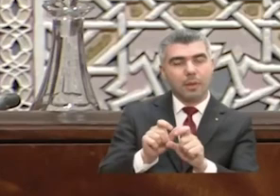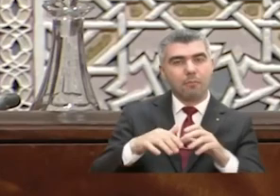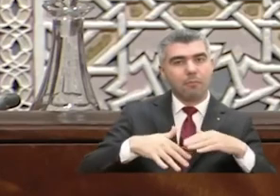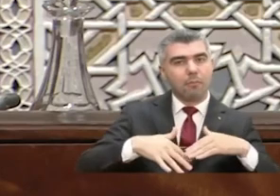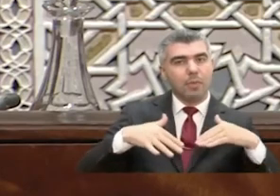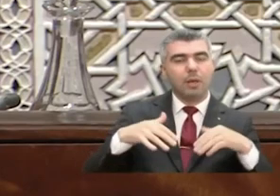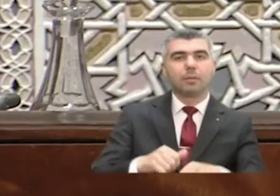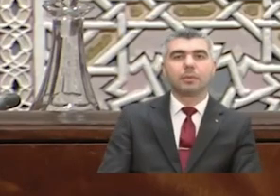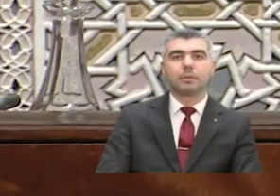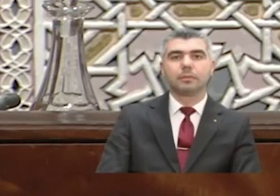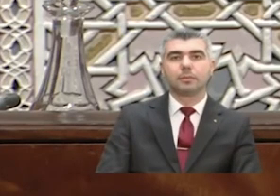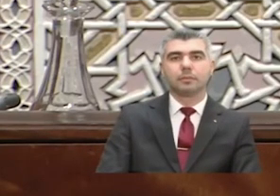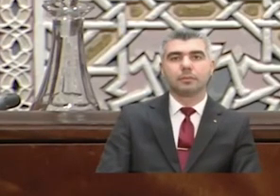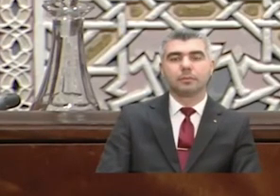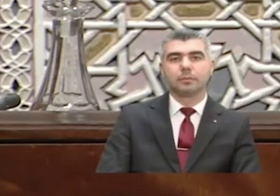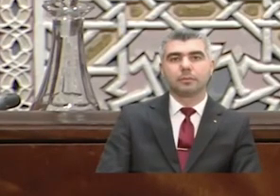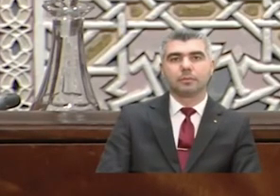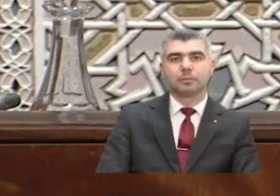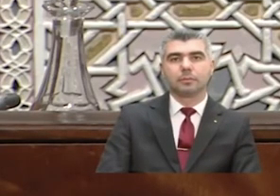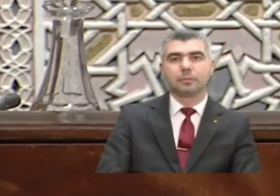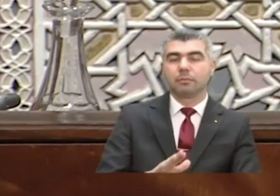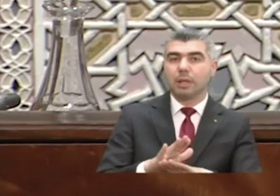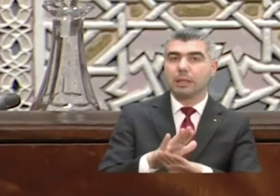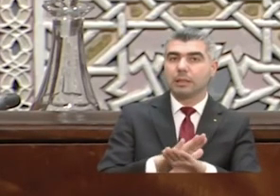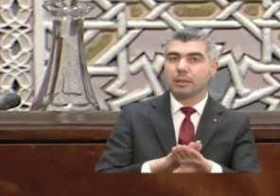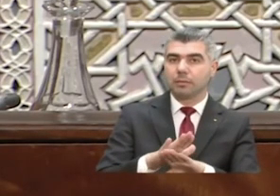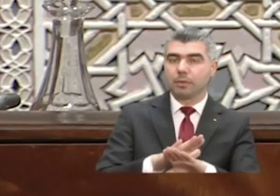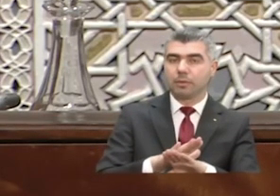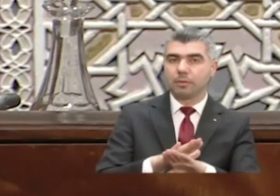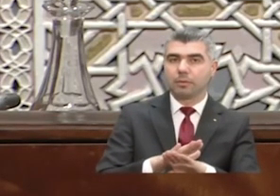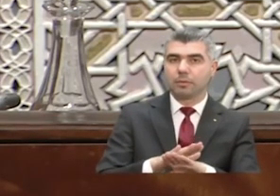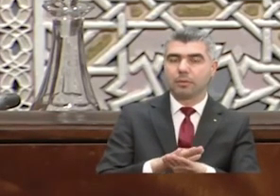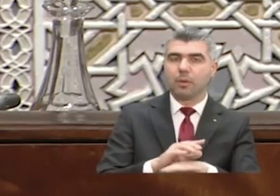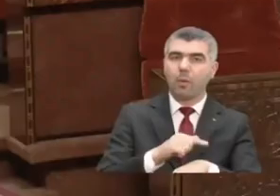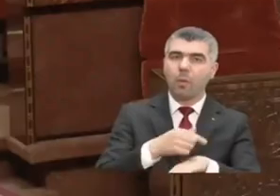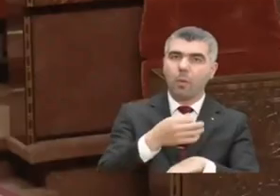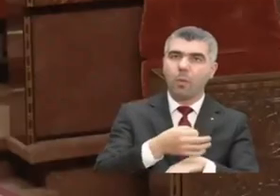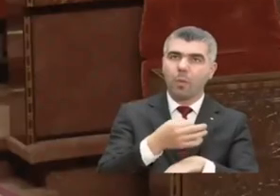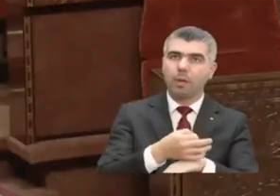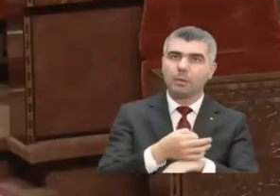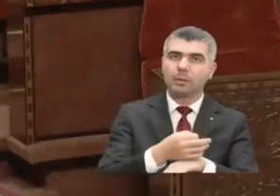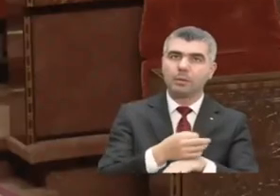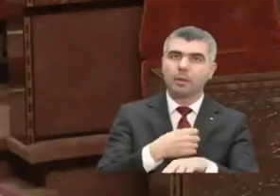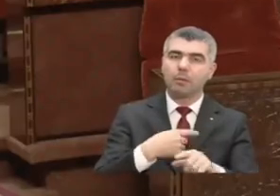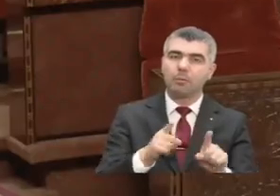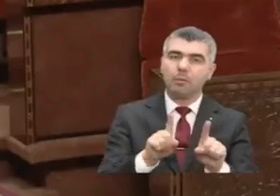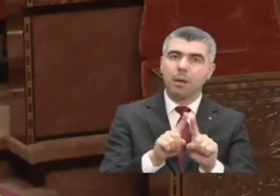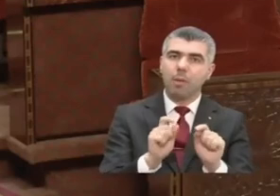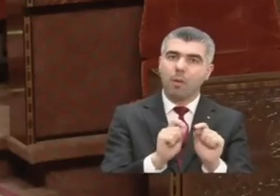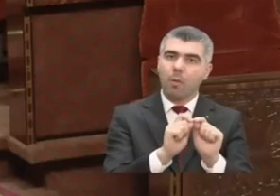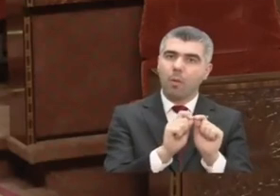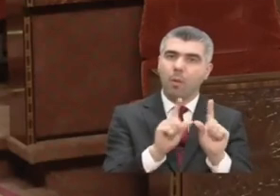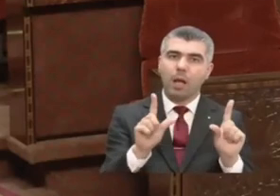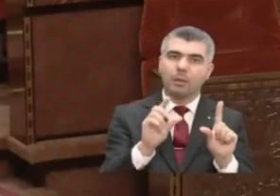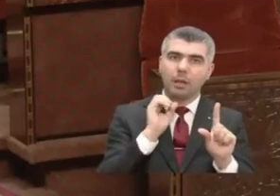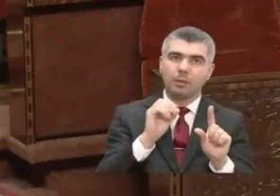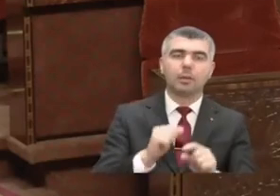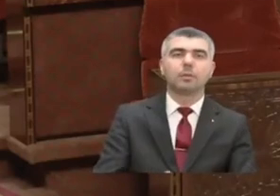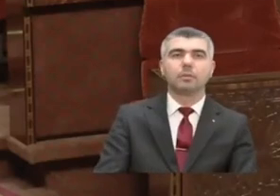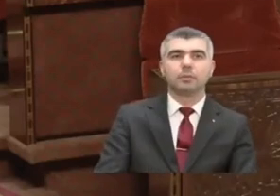النواب المحترمون، إلى إلى إلى سمحتي لي غير تعطيني الوقت الكافي باش نقدر نوضح هذه المسألة